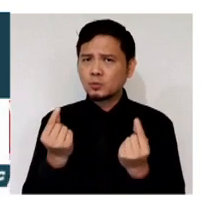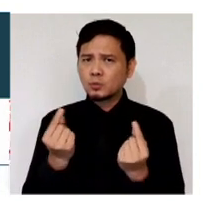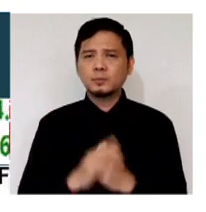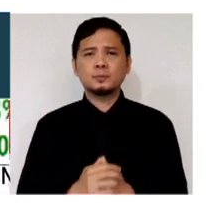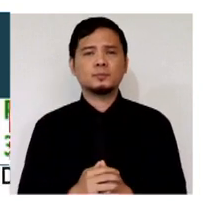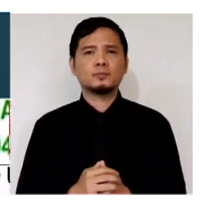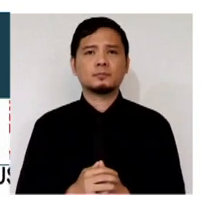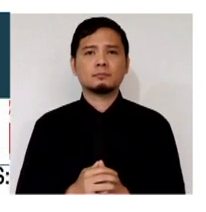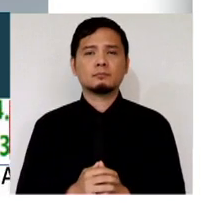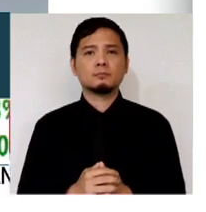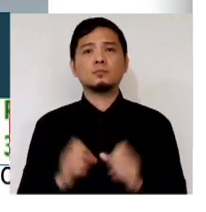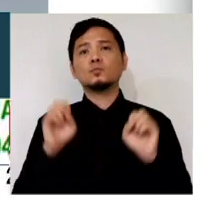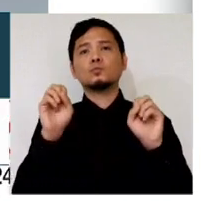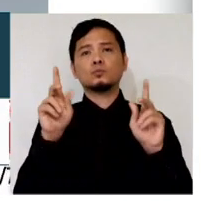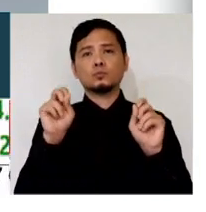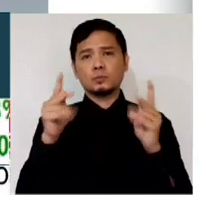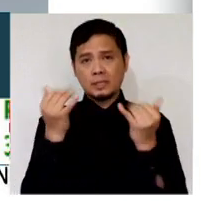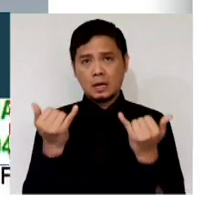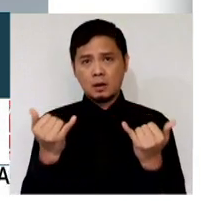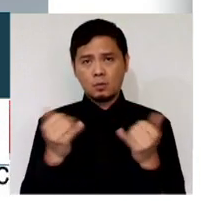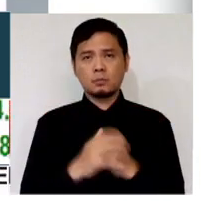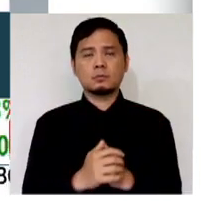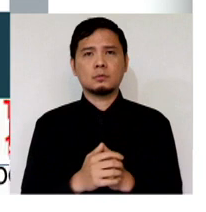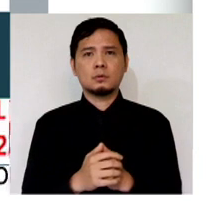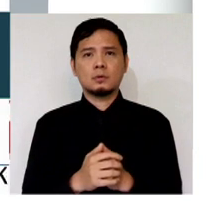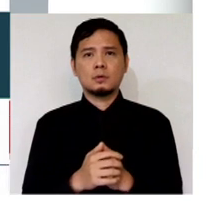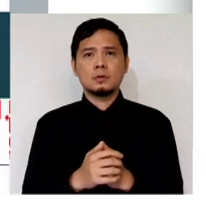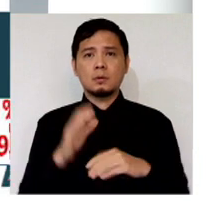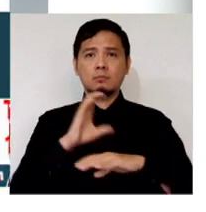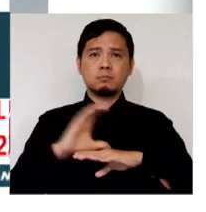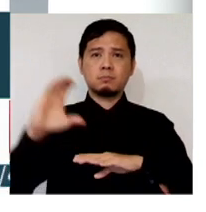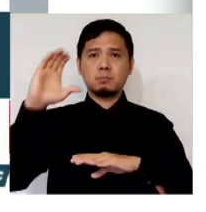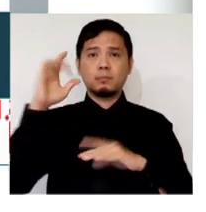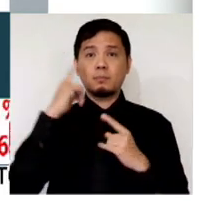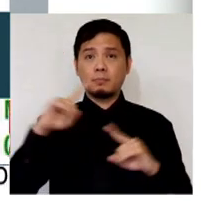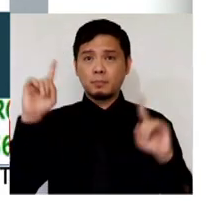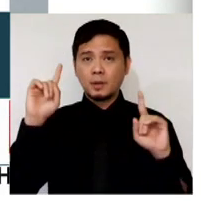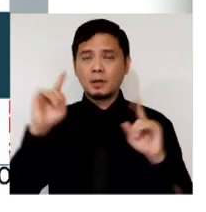Medyo okay na lumabas na yung araw at